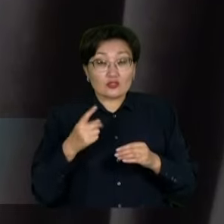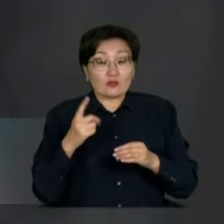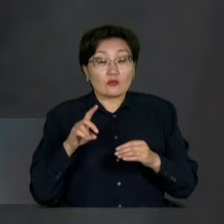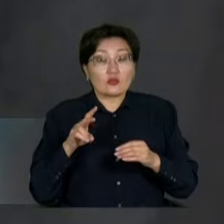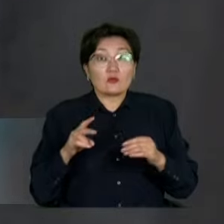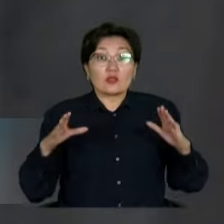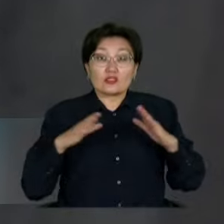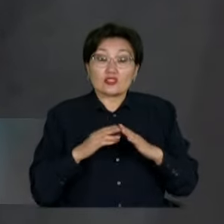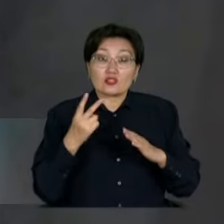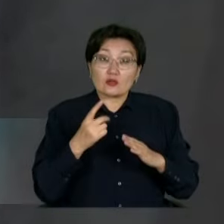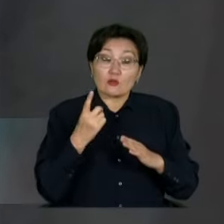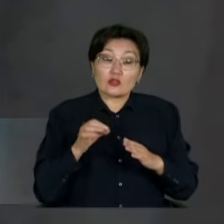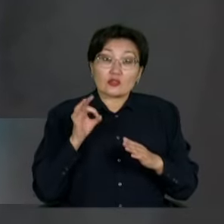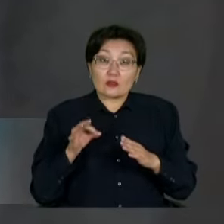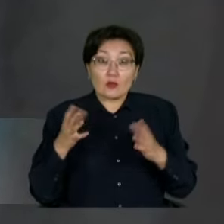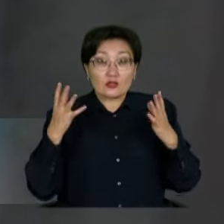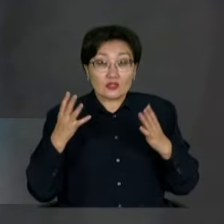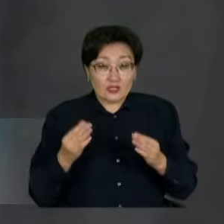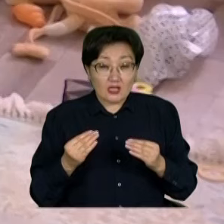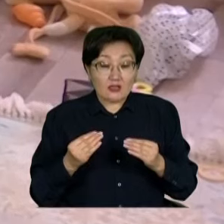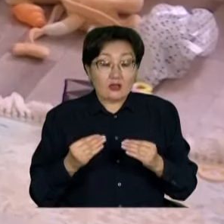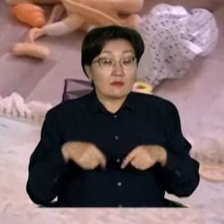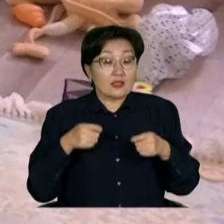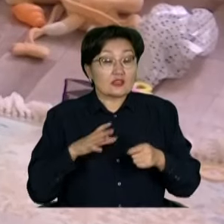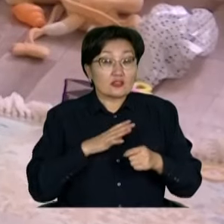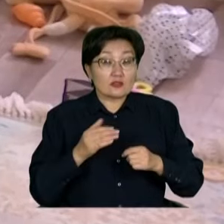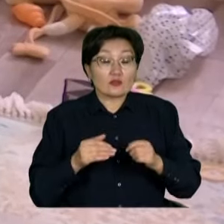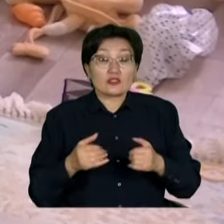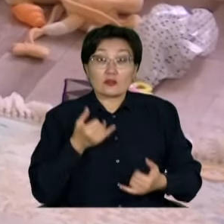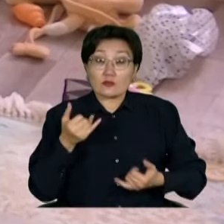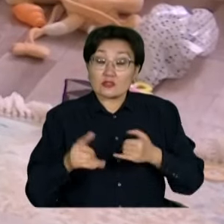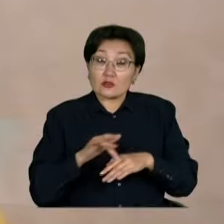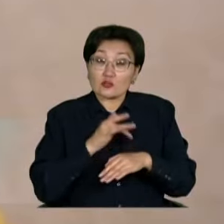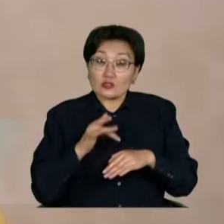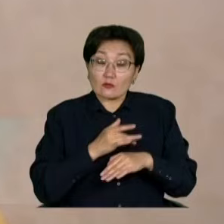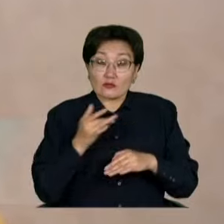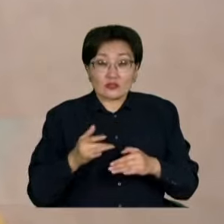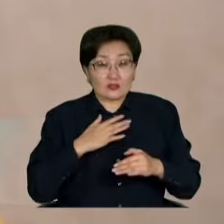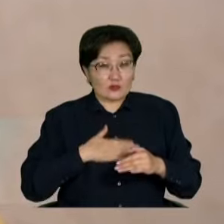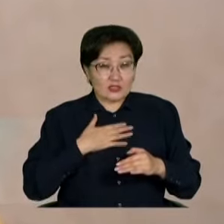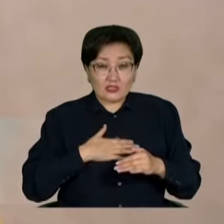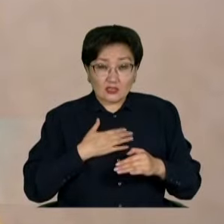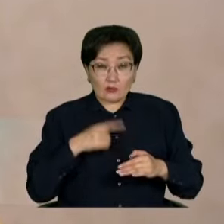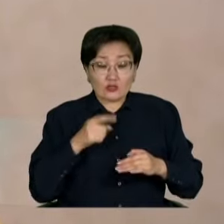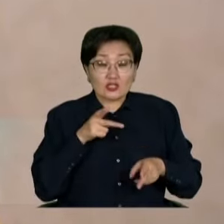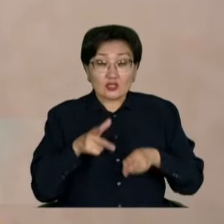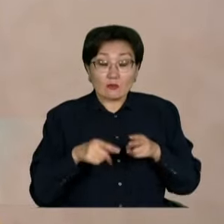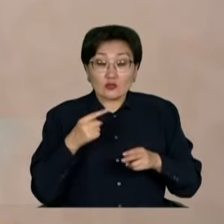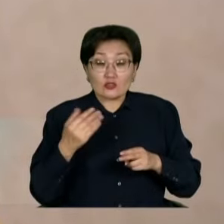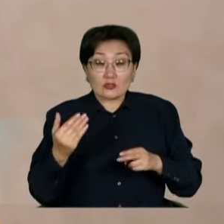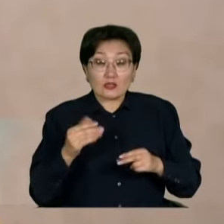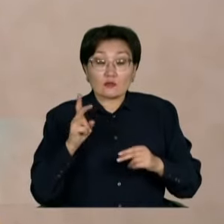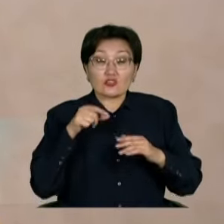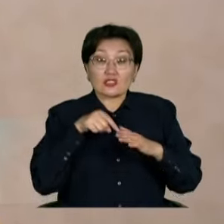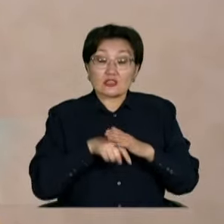үйде 21-ші қазан күні ғана іске қосылған. Алайда көрсетілген коммуналдық қызмет көңілге қонымсыз дейді. Шағым айтушы. Пәтер